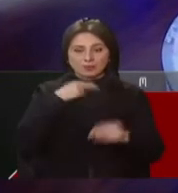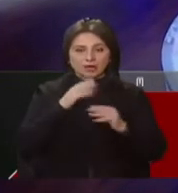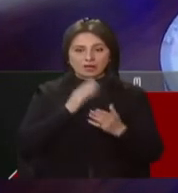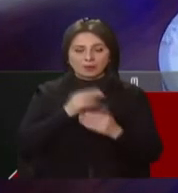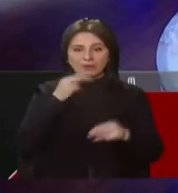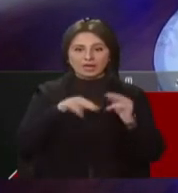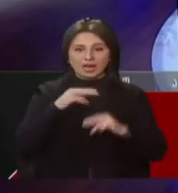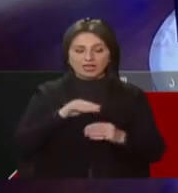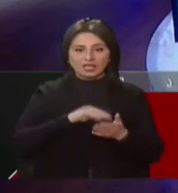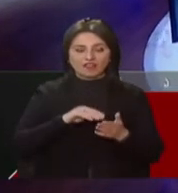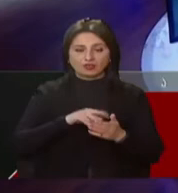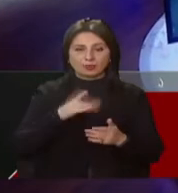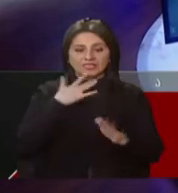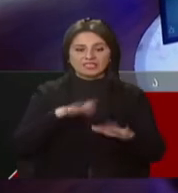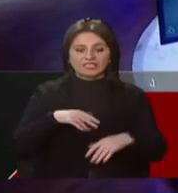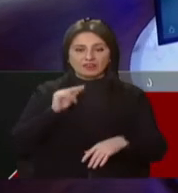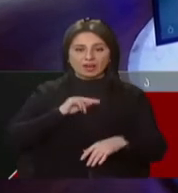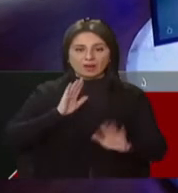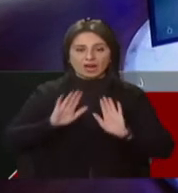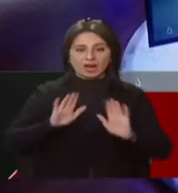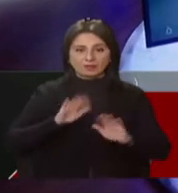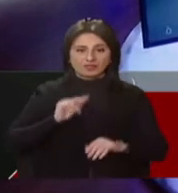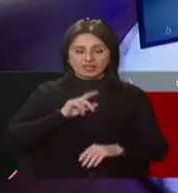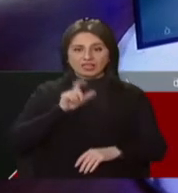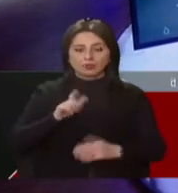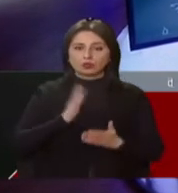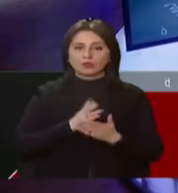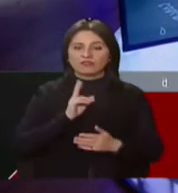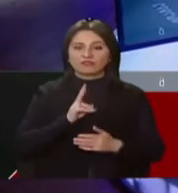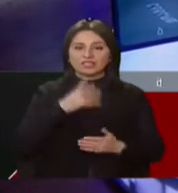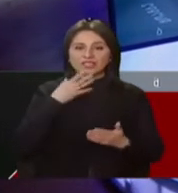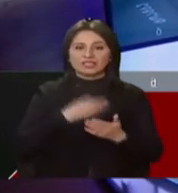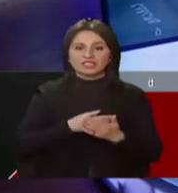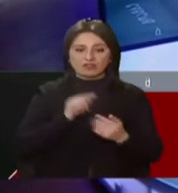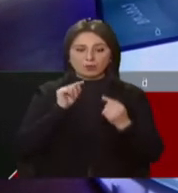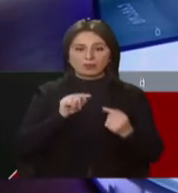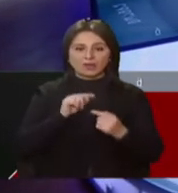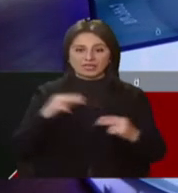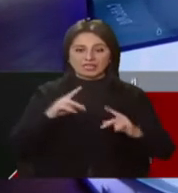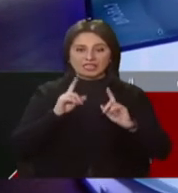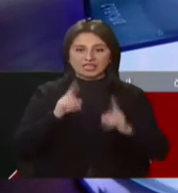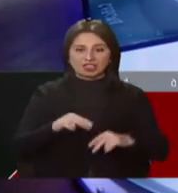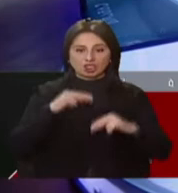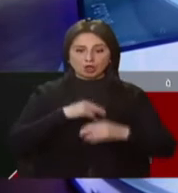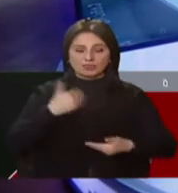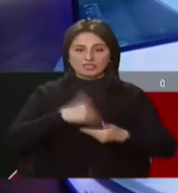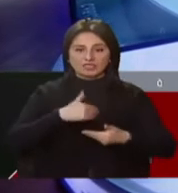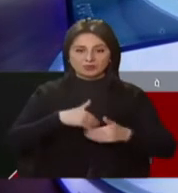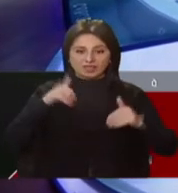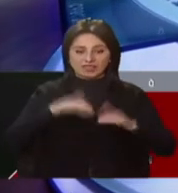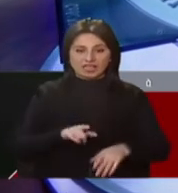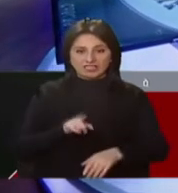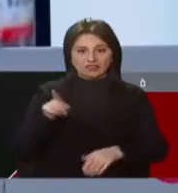brals braldebebis avtorebis sakrabulos aparatis khelmzghaneli da tanamshomlebi arian romlebit sakotari pretenziebis dasadastureblat chromis inspektsiis